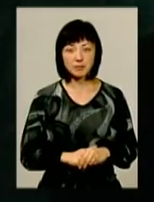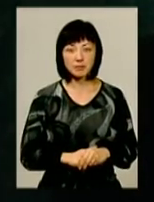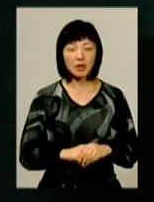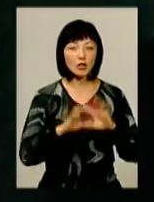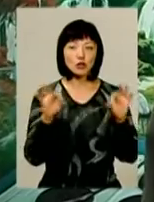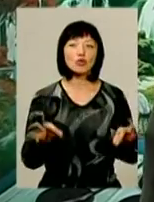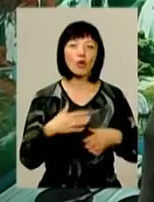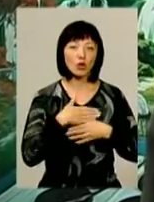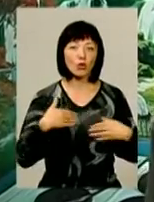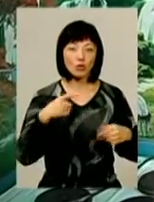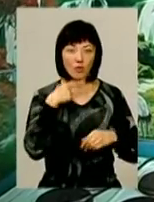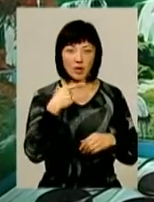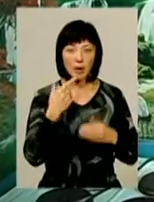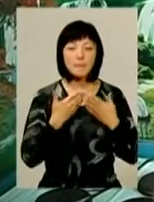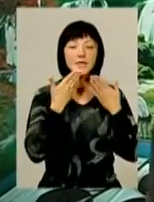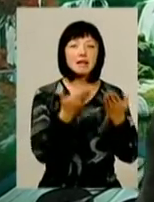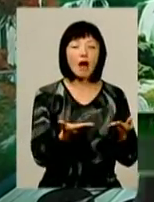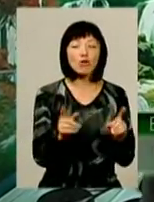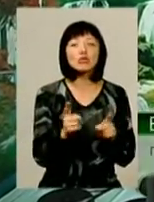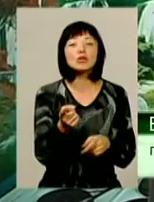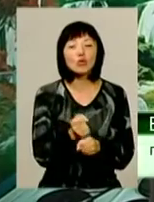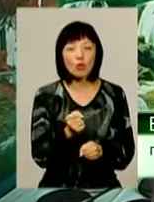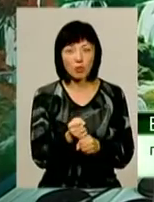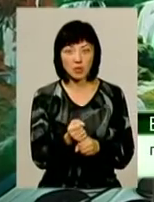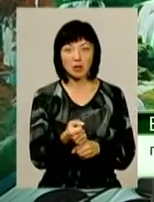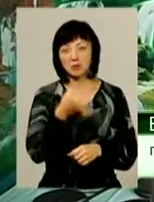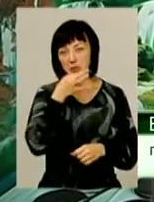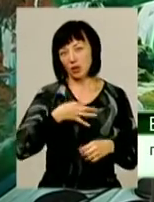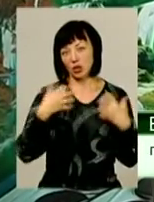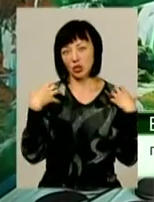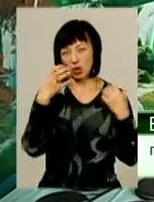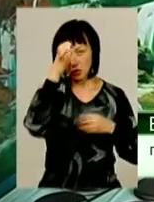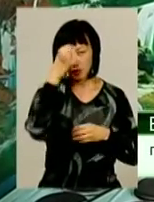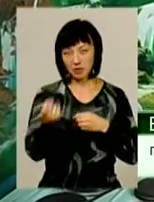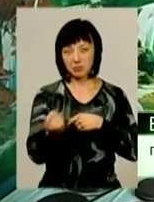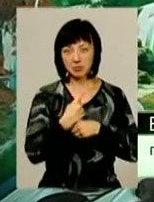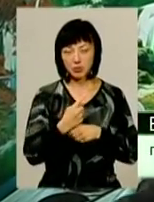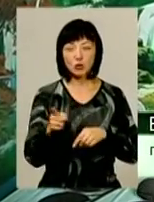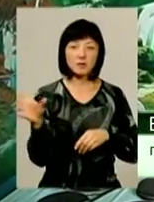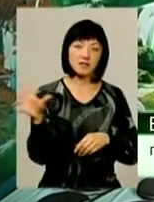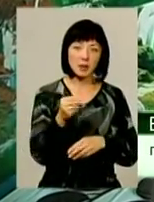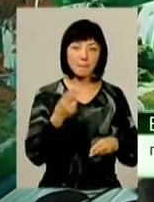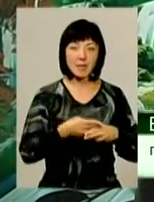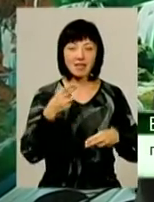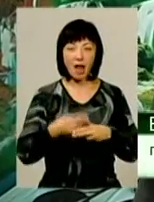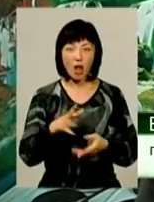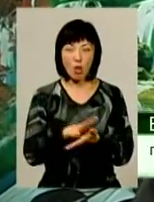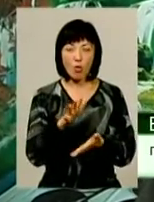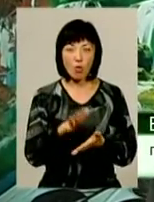хочу говорити. Питаю, що ти робиш тут? Це мені начальник освіти дала завдання таке, що всій металолом